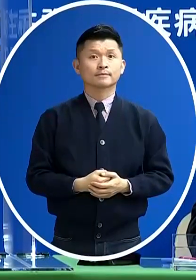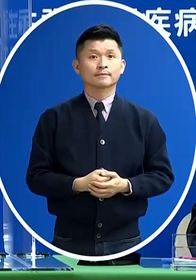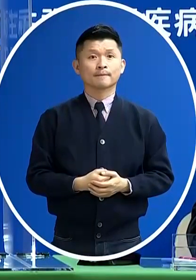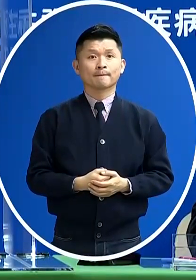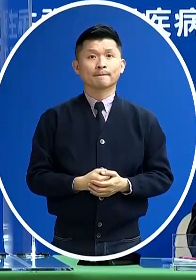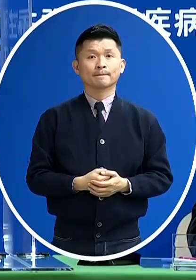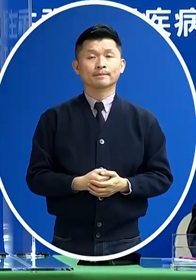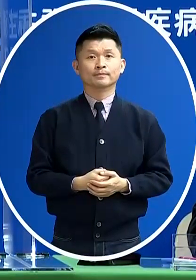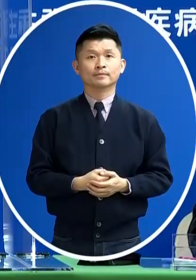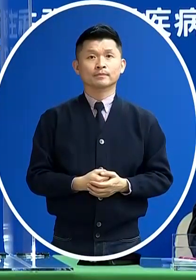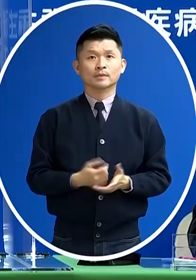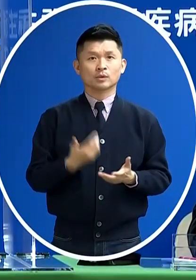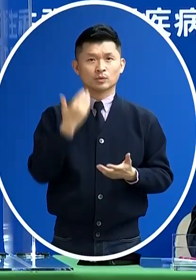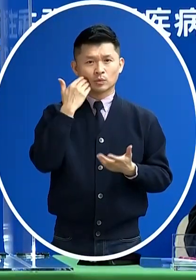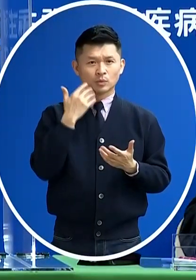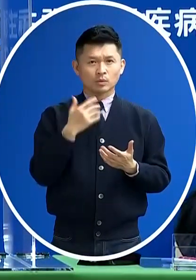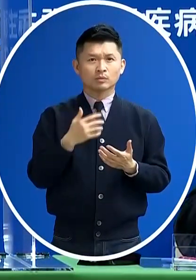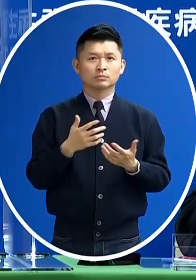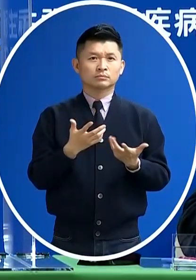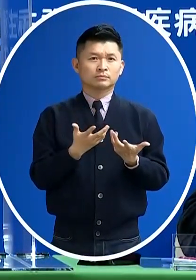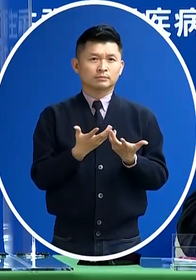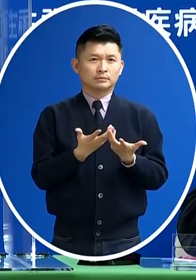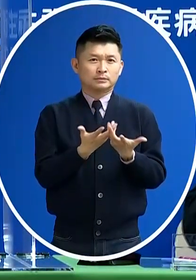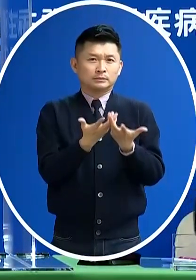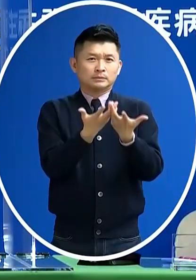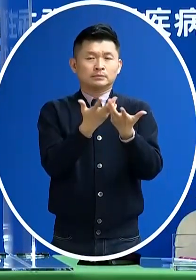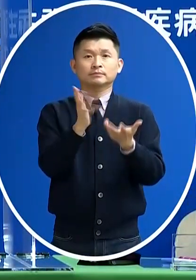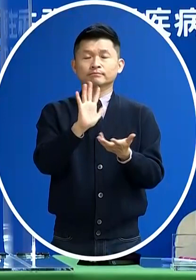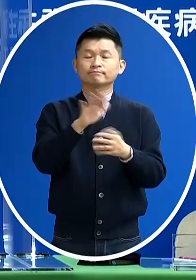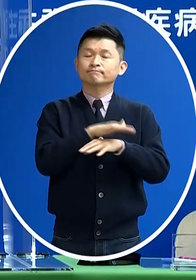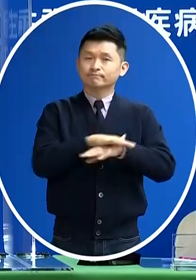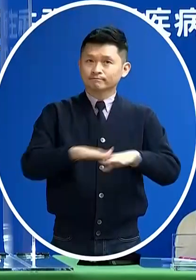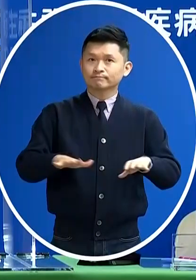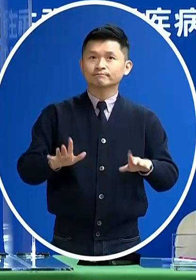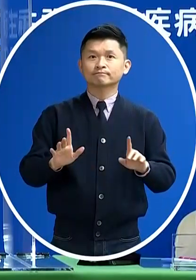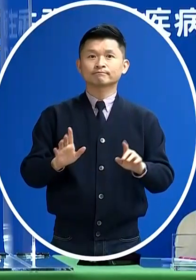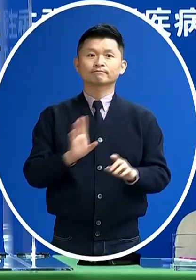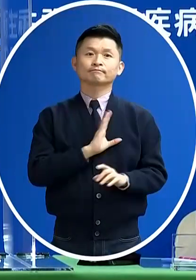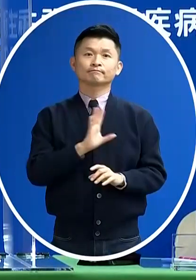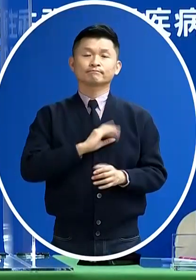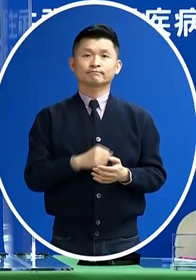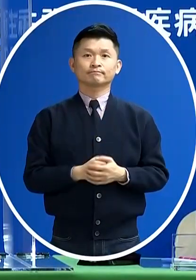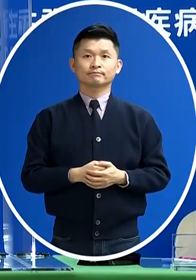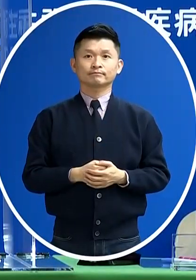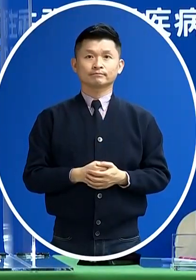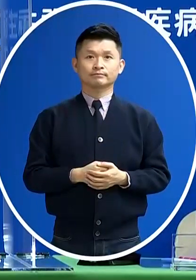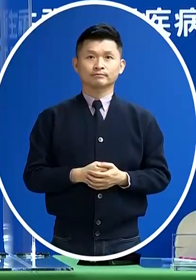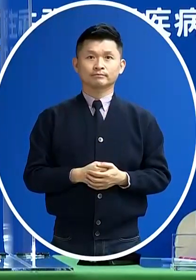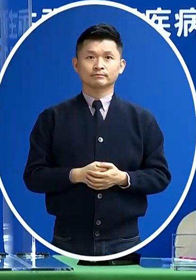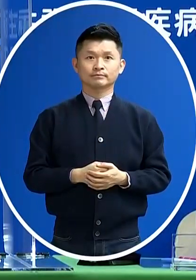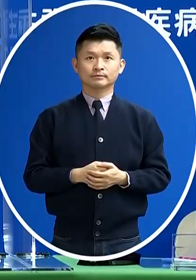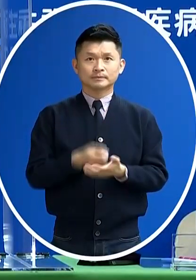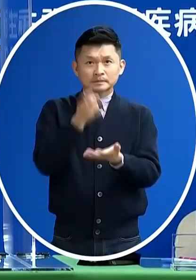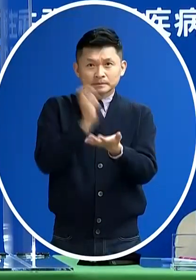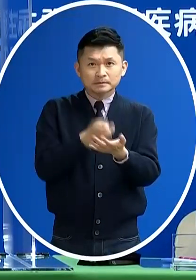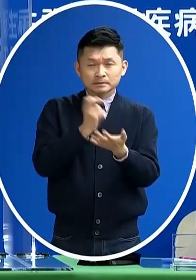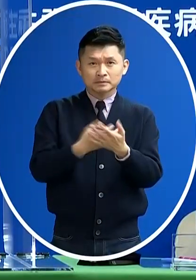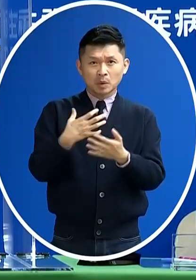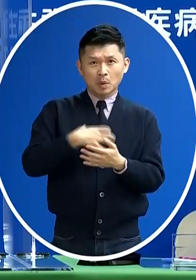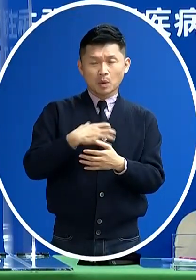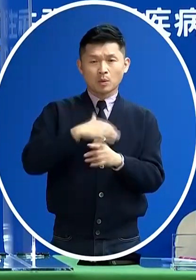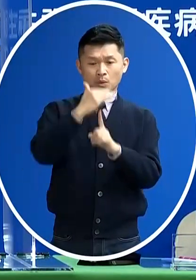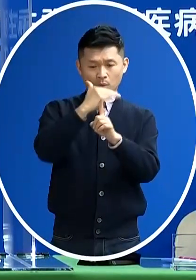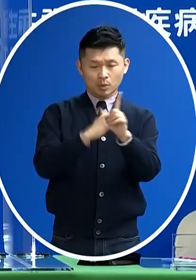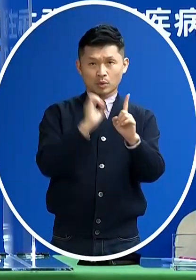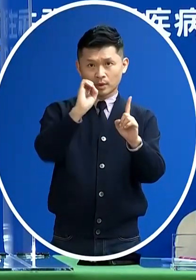只要不要太过密集，就相对安全了哈。现在我们在追求，也很难追求到所谓的零风险。